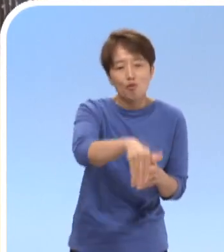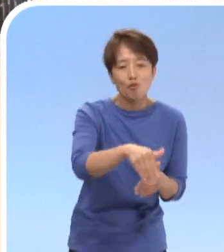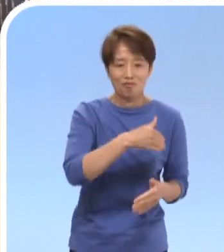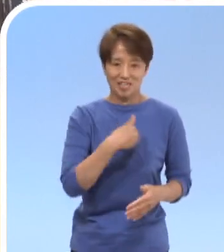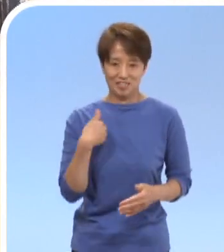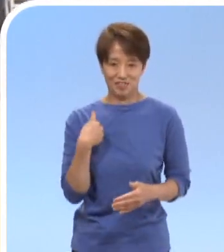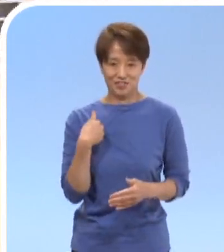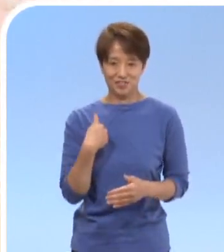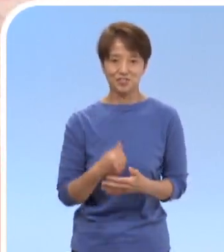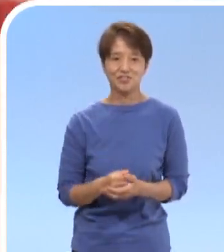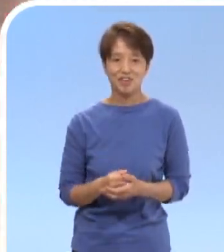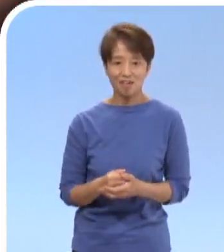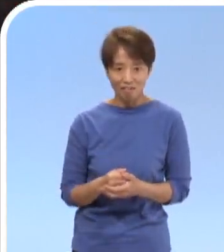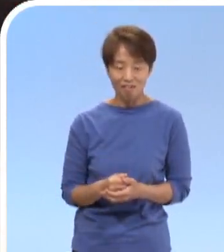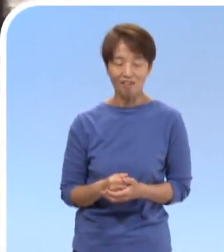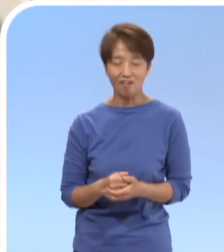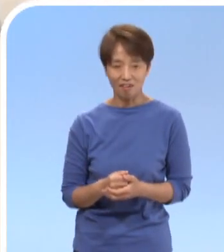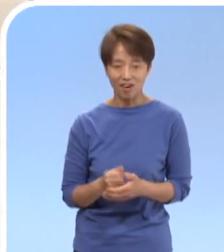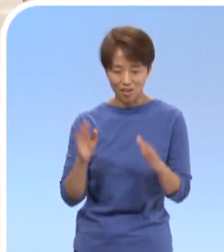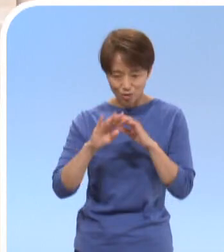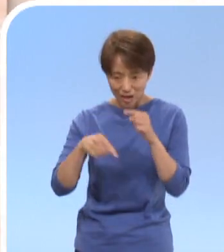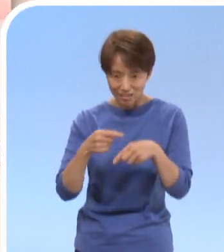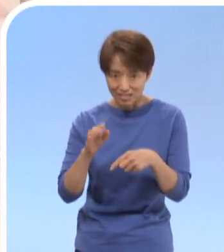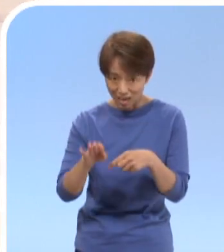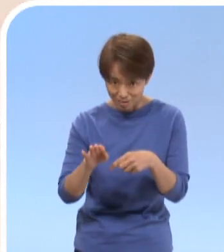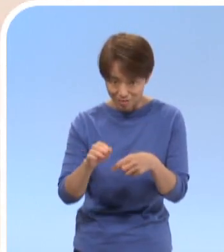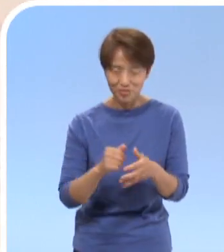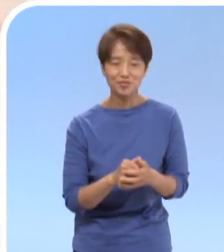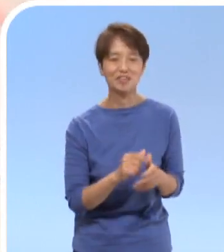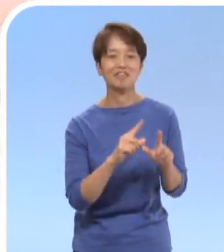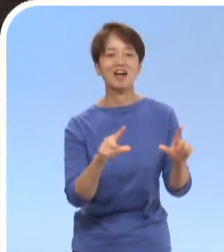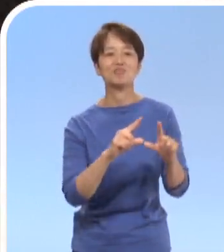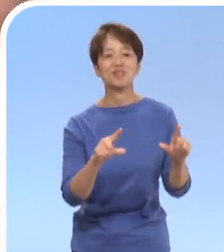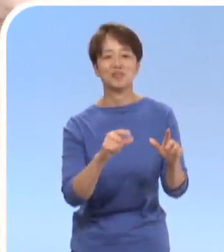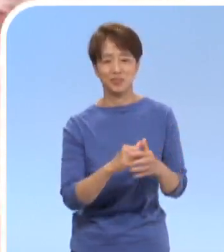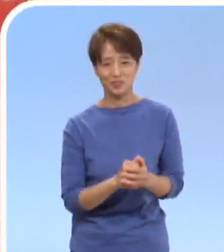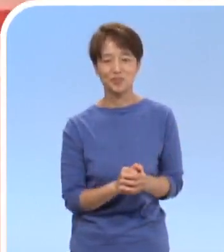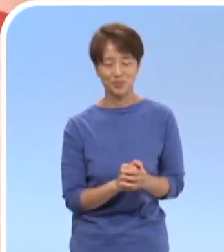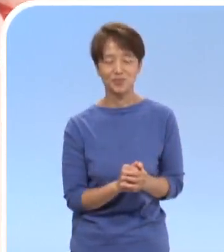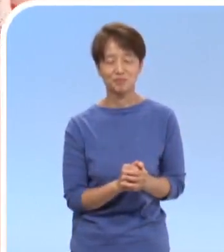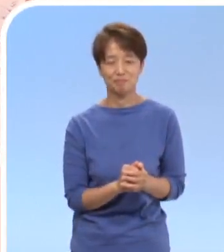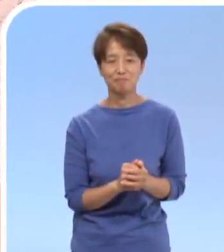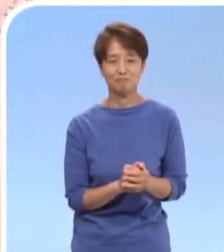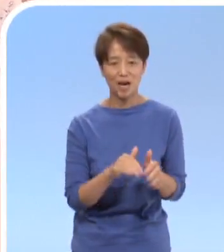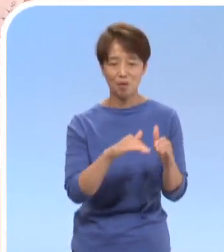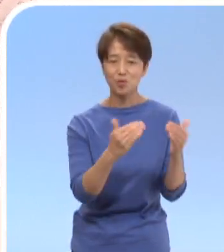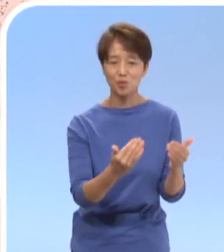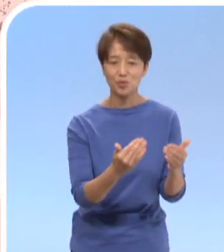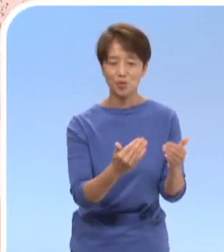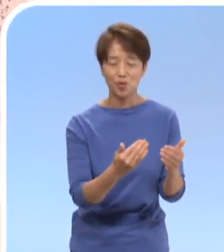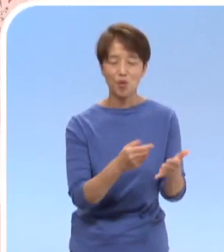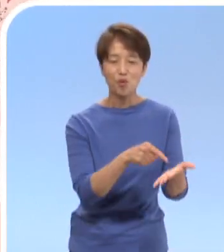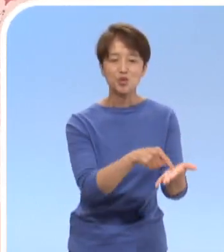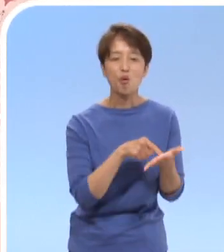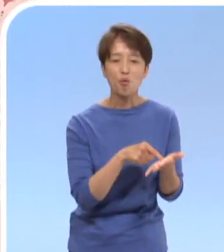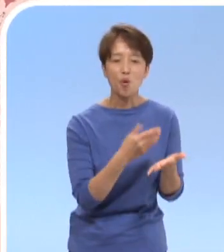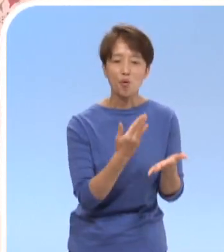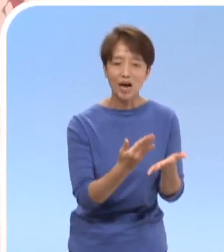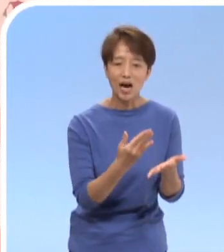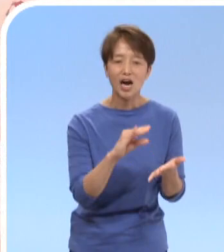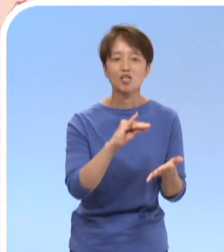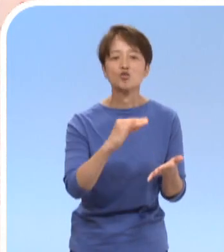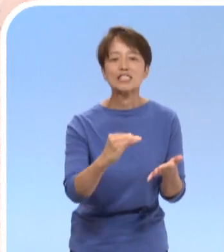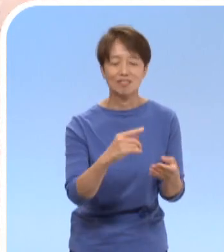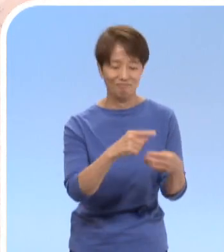ように作りました。 無記名でいいや、はい、暗い話も入ってたりするんですか？ あります。 うーん、 あの大体はね、要望か